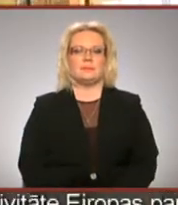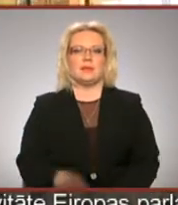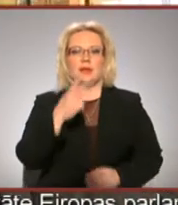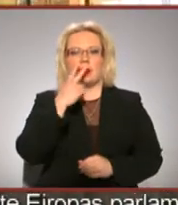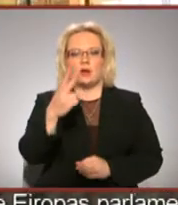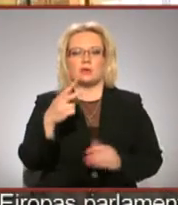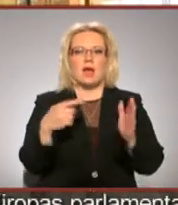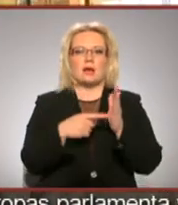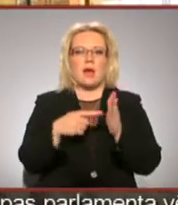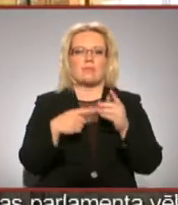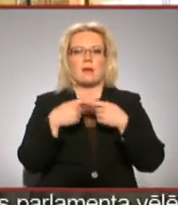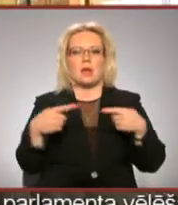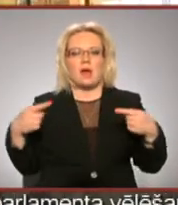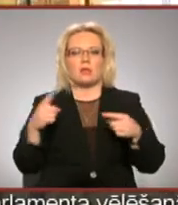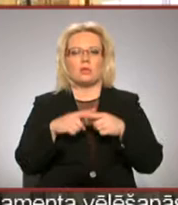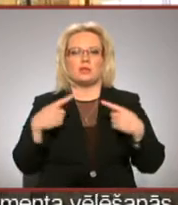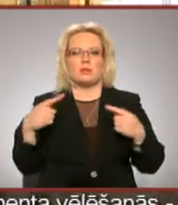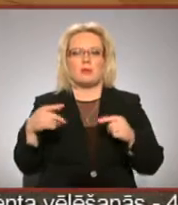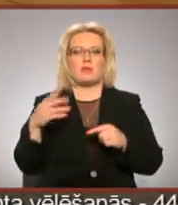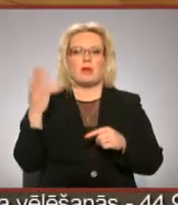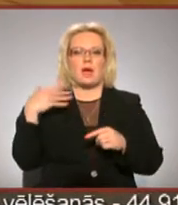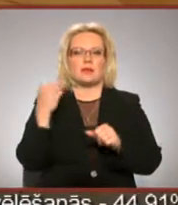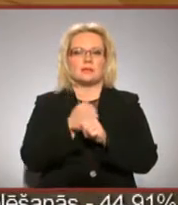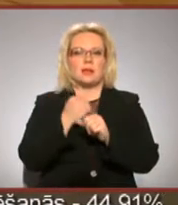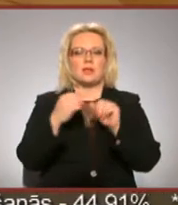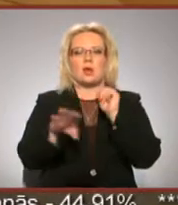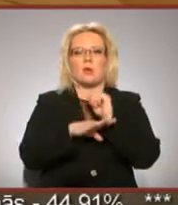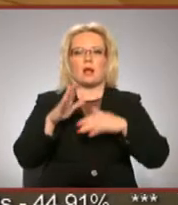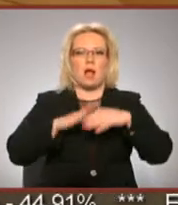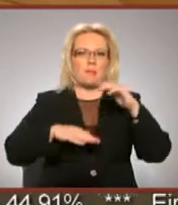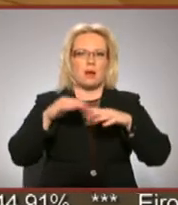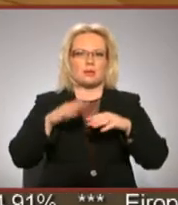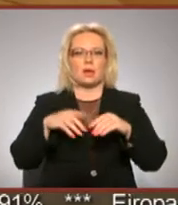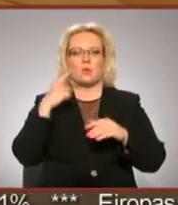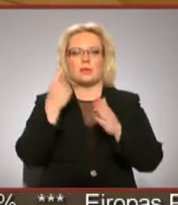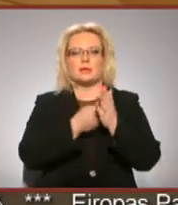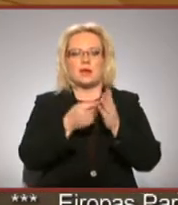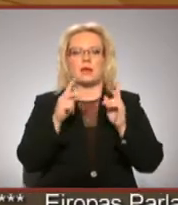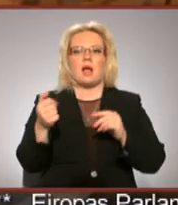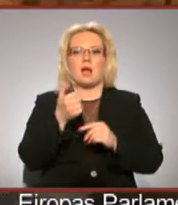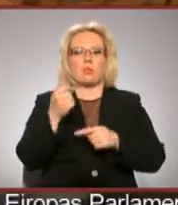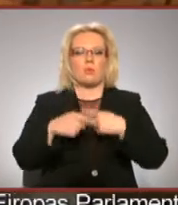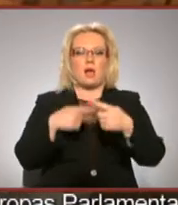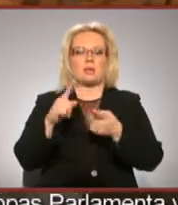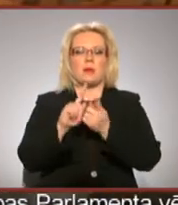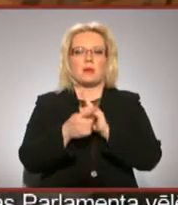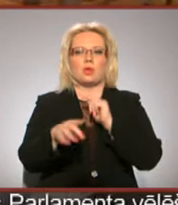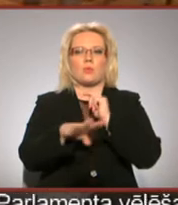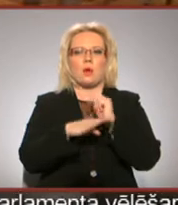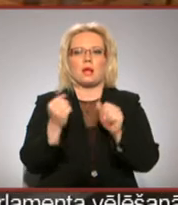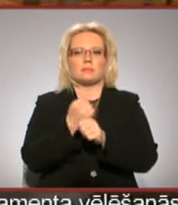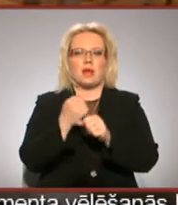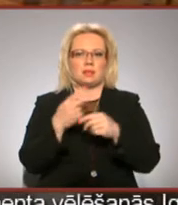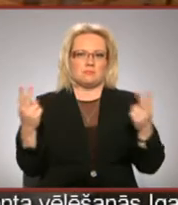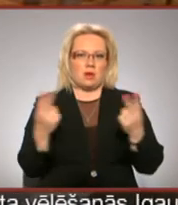Ieraudzīt ar kādām iekārtām un instrumentiem kādreiz strādāja koka amatnieki un izzināt, kā gadu gaitā mainījušās kokapstrādes